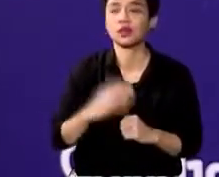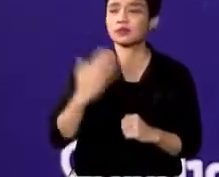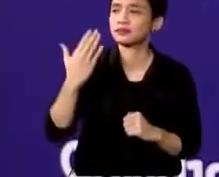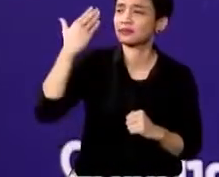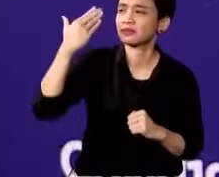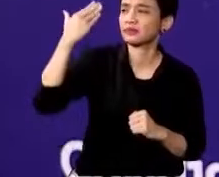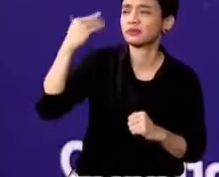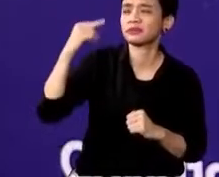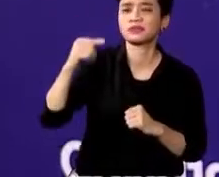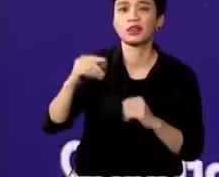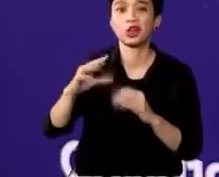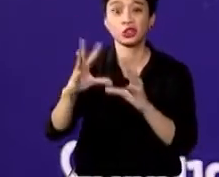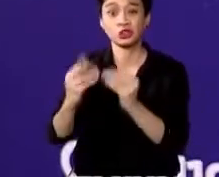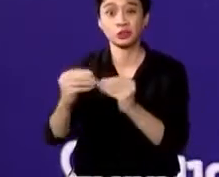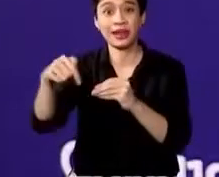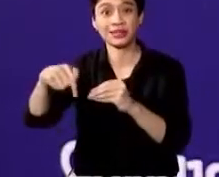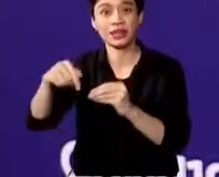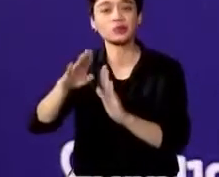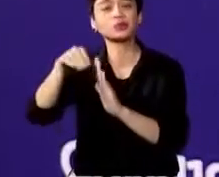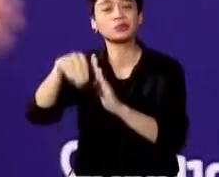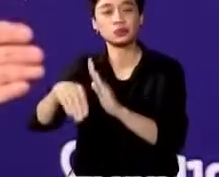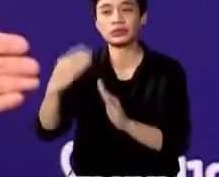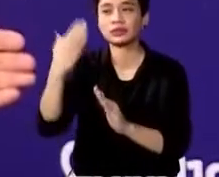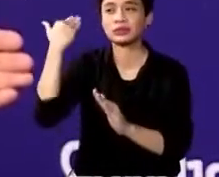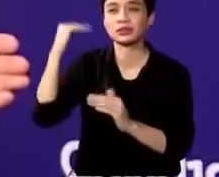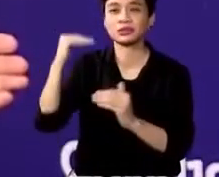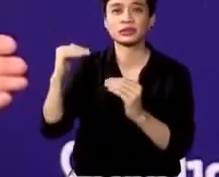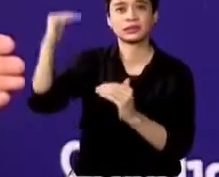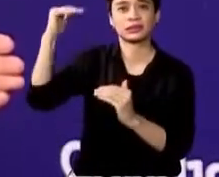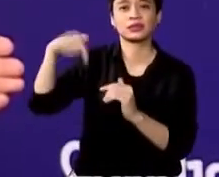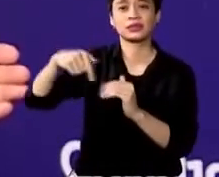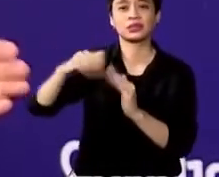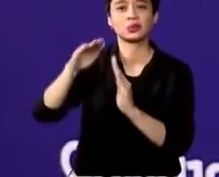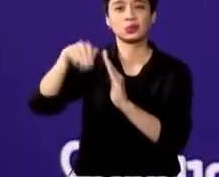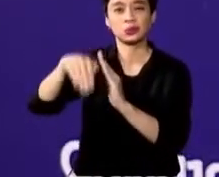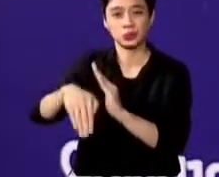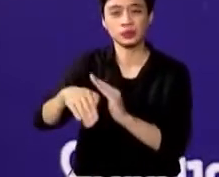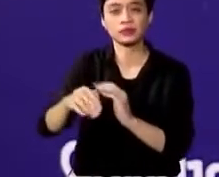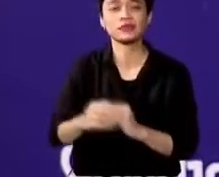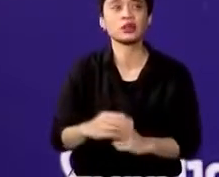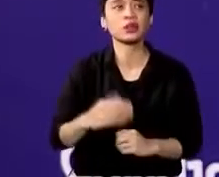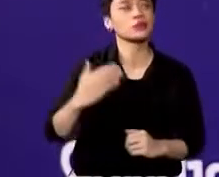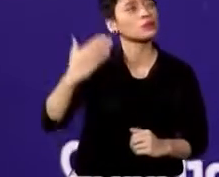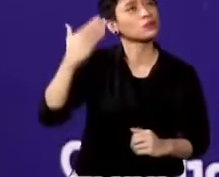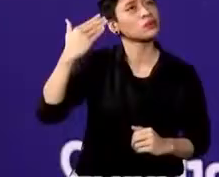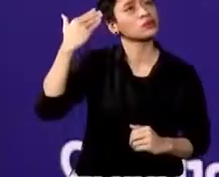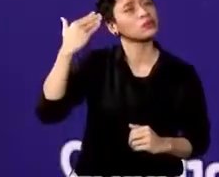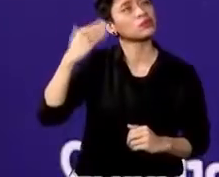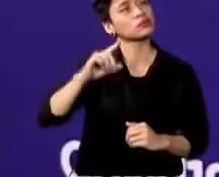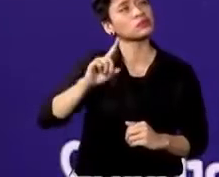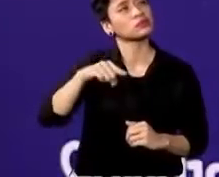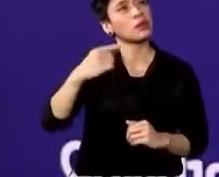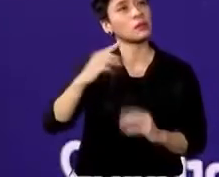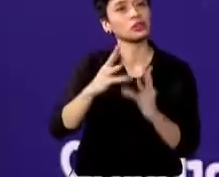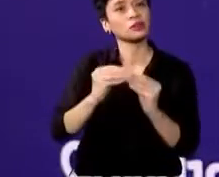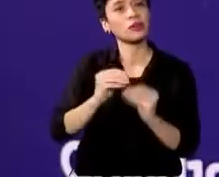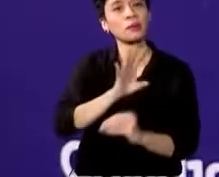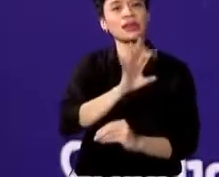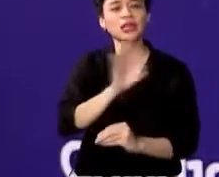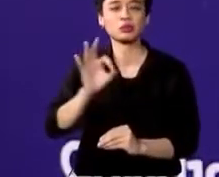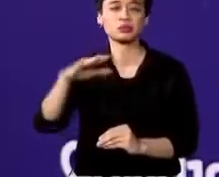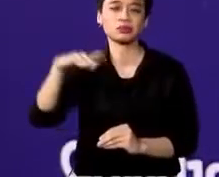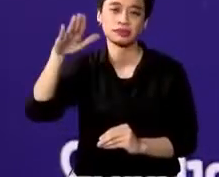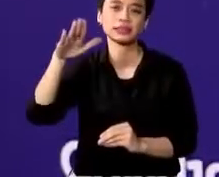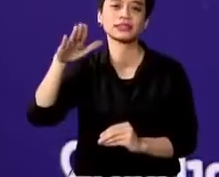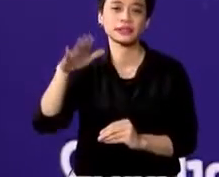kemarin memang relatif ini jumlahnya menurun di karena yang di flat isolas yang yang Menur kemarin sampai 4.000 sekian 4.000